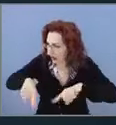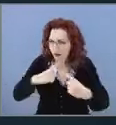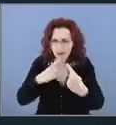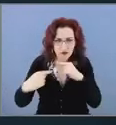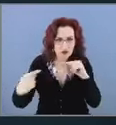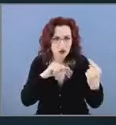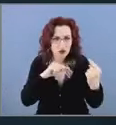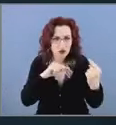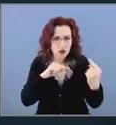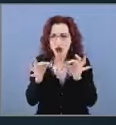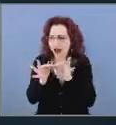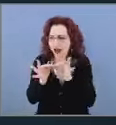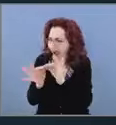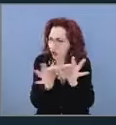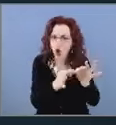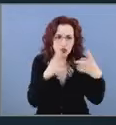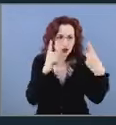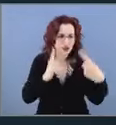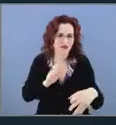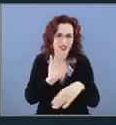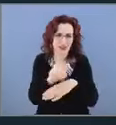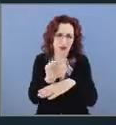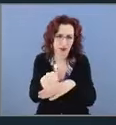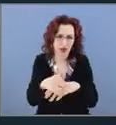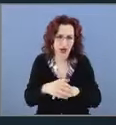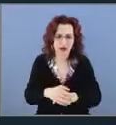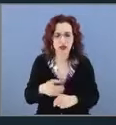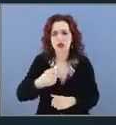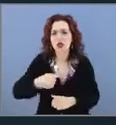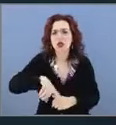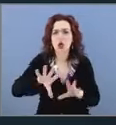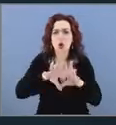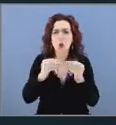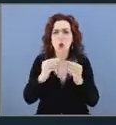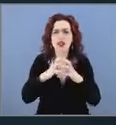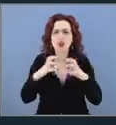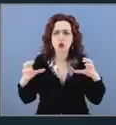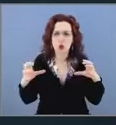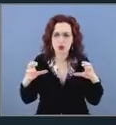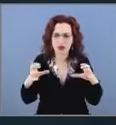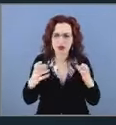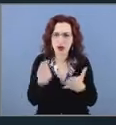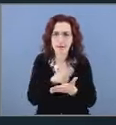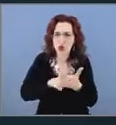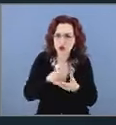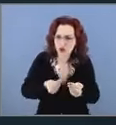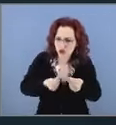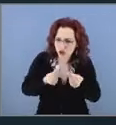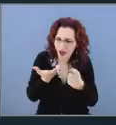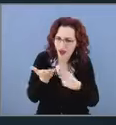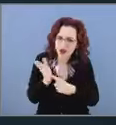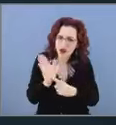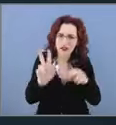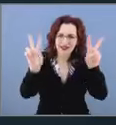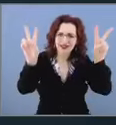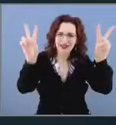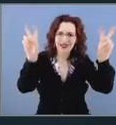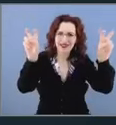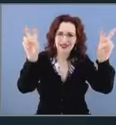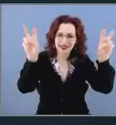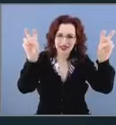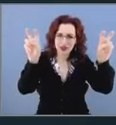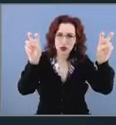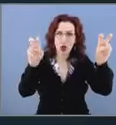abbiamo lanciato un progetto dal titolo anche un po' ambizioso, che è il futuro sostenibile del cibo, in cui abbiamo